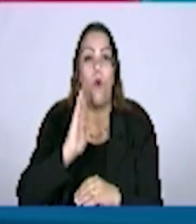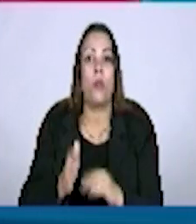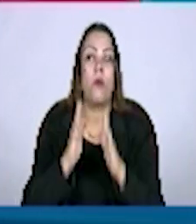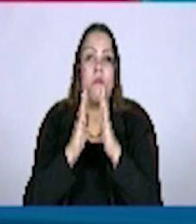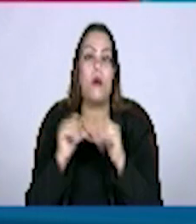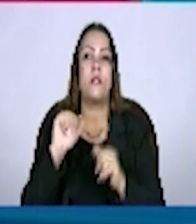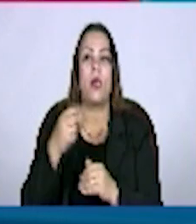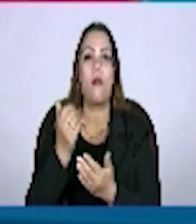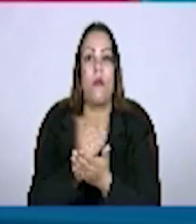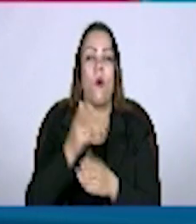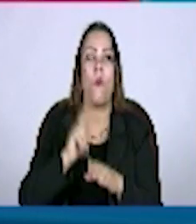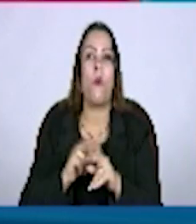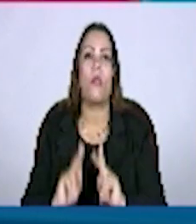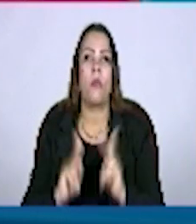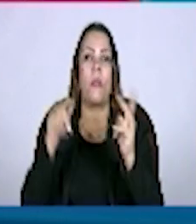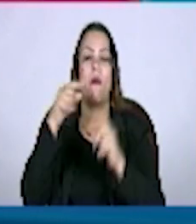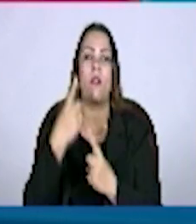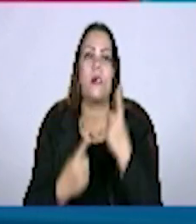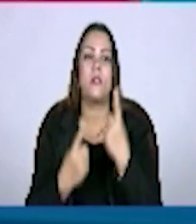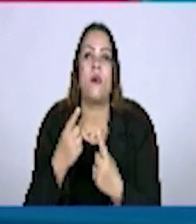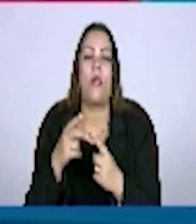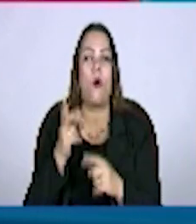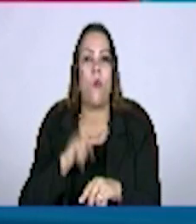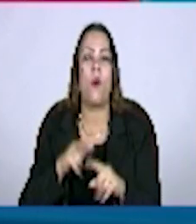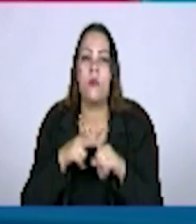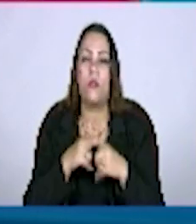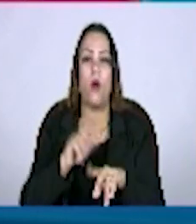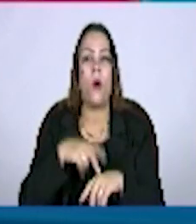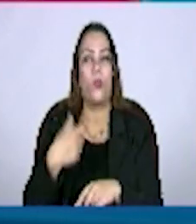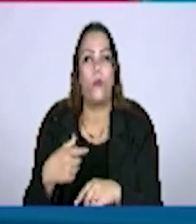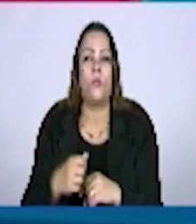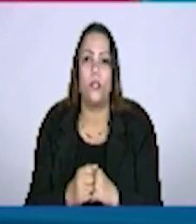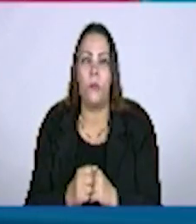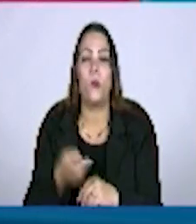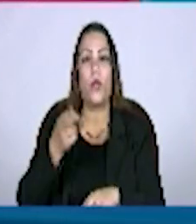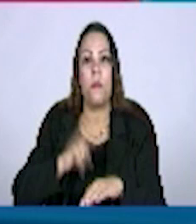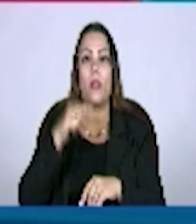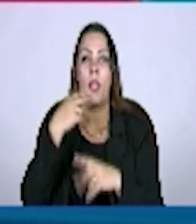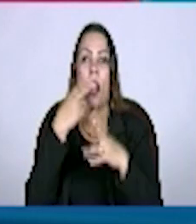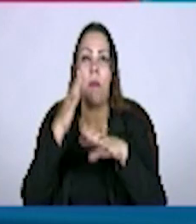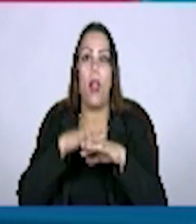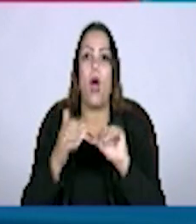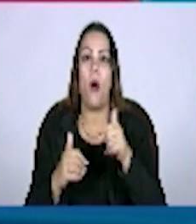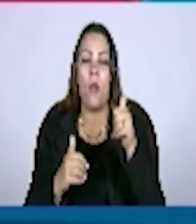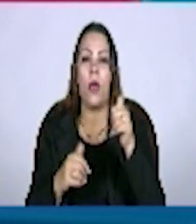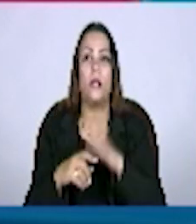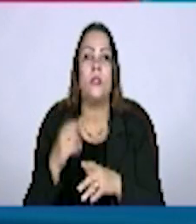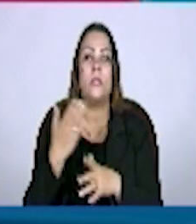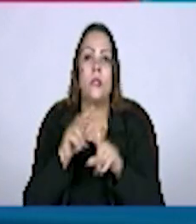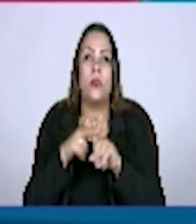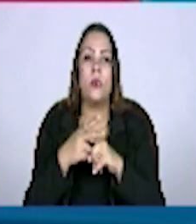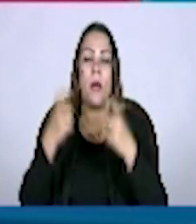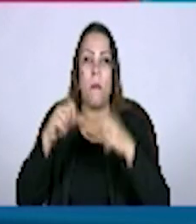الاقتصاديه والتنميه في المجالات الزراعيه والصناعيه والتكنولوجيه وايضا تحدث عن اولويه التصنيع